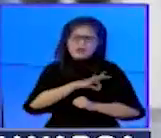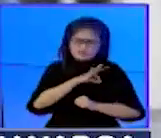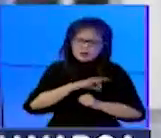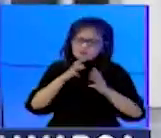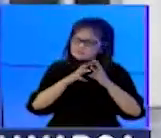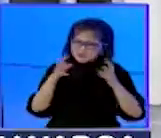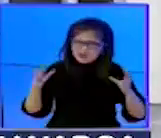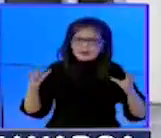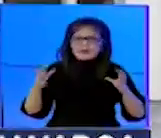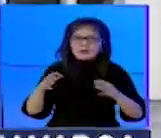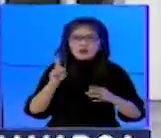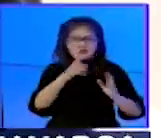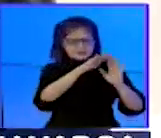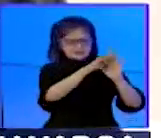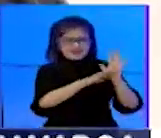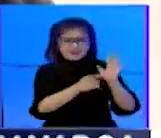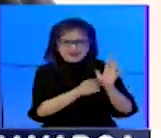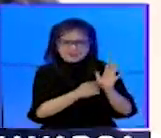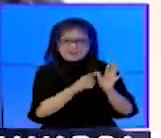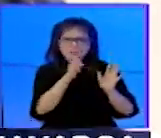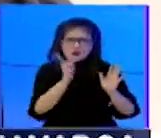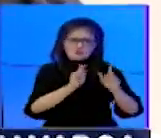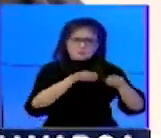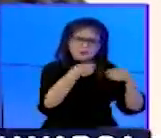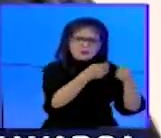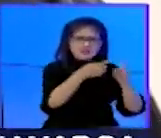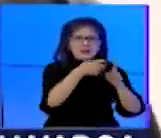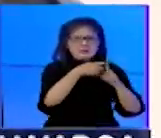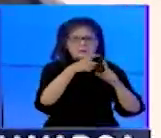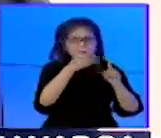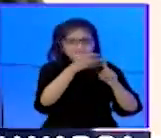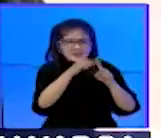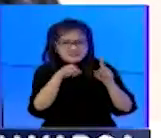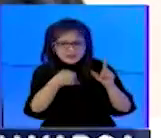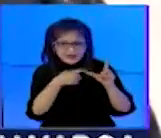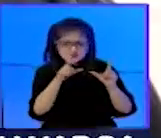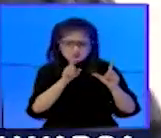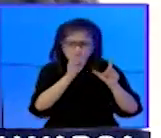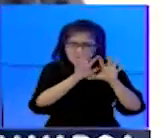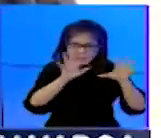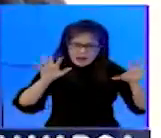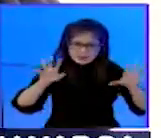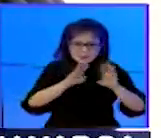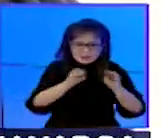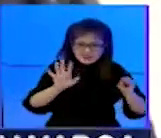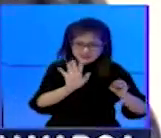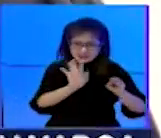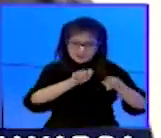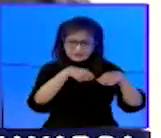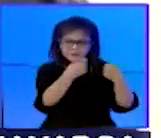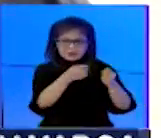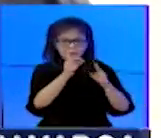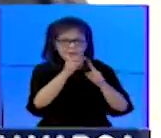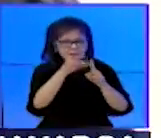Ada syarat di mana harus terdaftar di BPJS Ketenagakerjaan, kan masih banyak karyawan yang memang tidak terdaftar begitu,